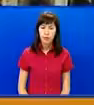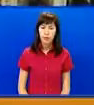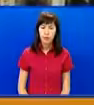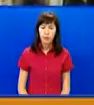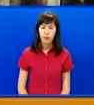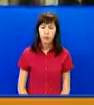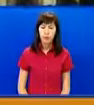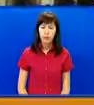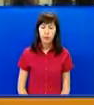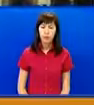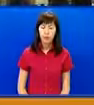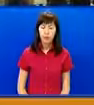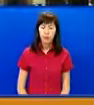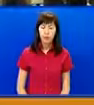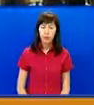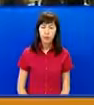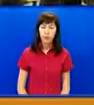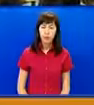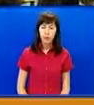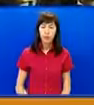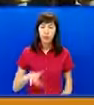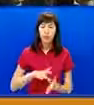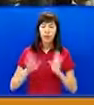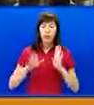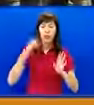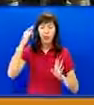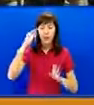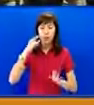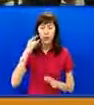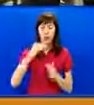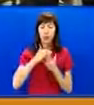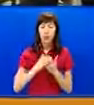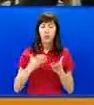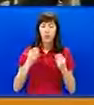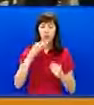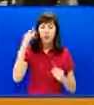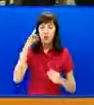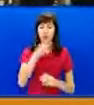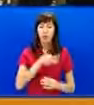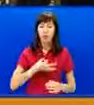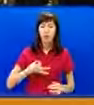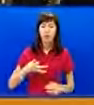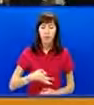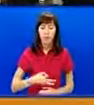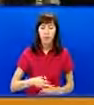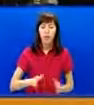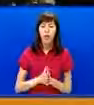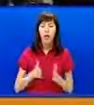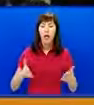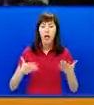А накануне Дня Конституции в столичном центральном концертном зале «Казахстан» в рамках Дней Южно-Казахстанской области для